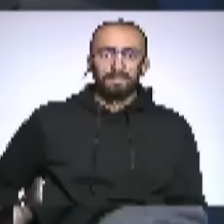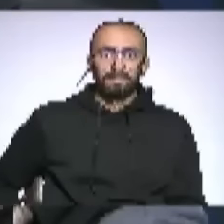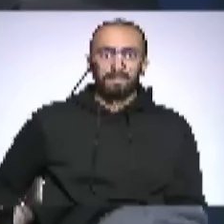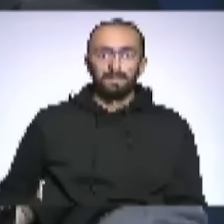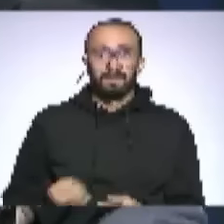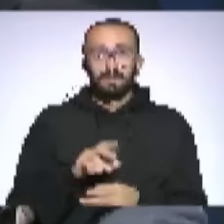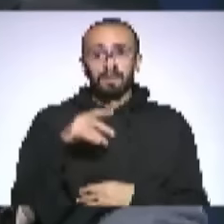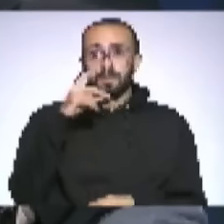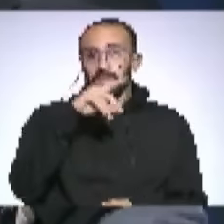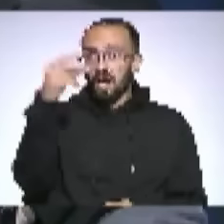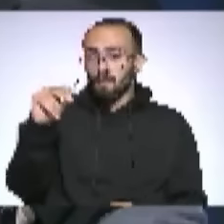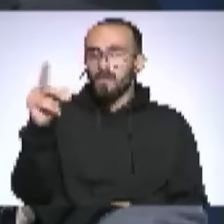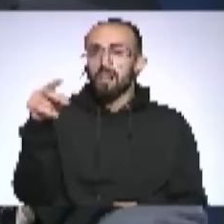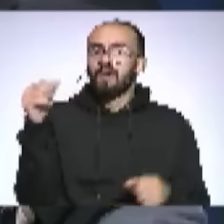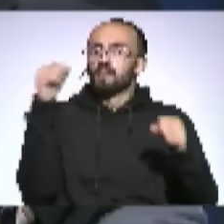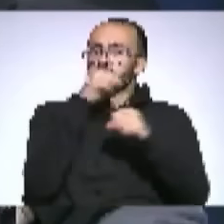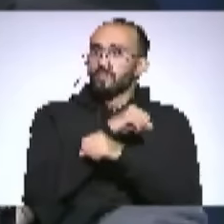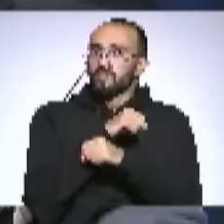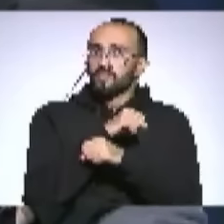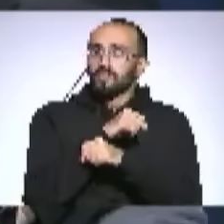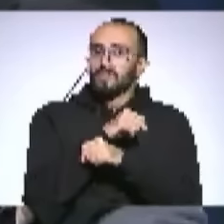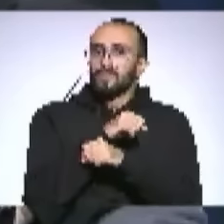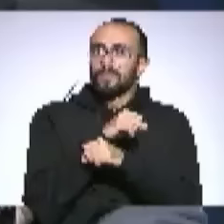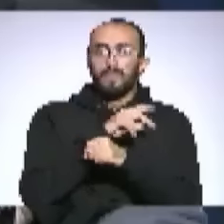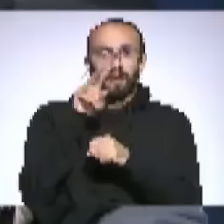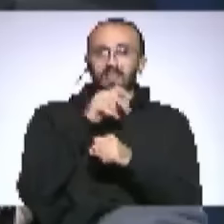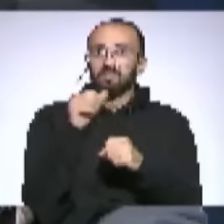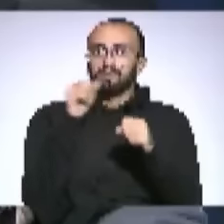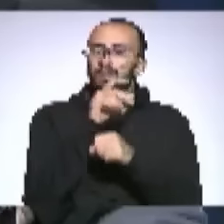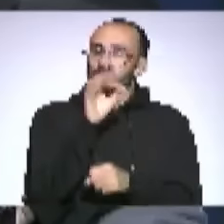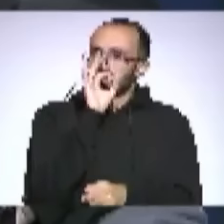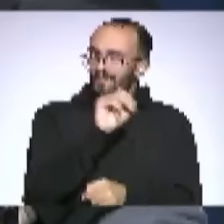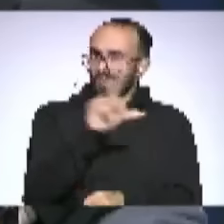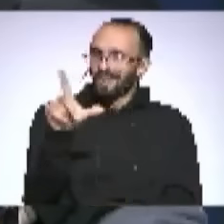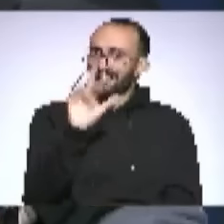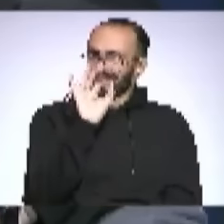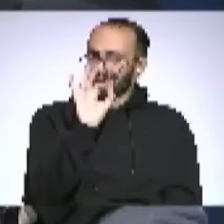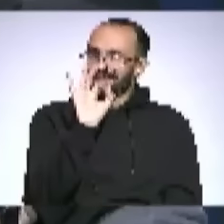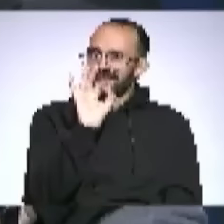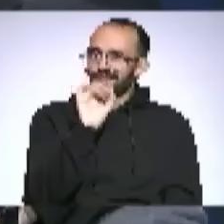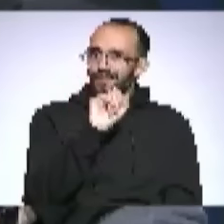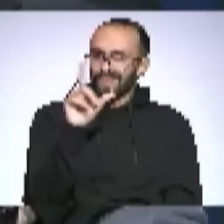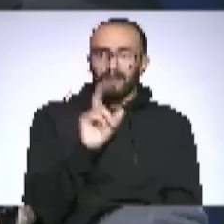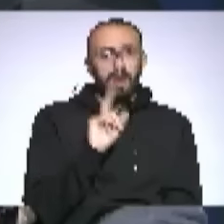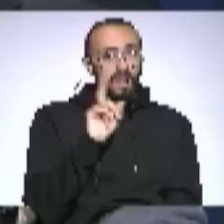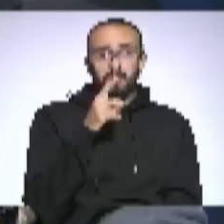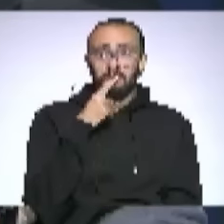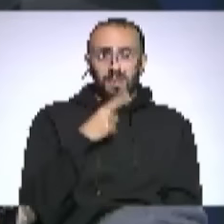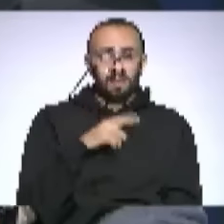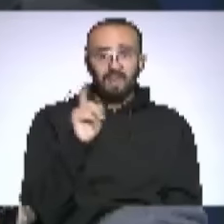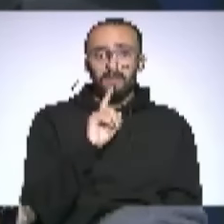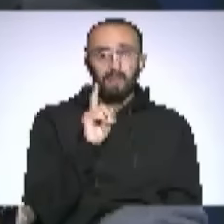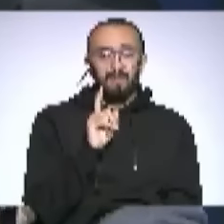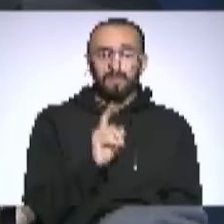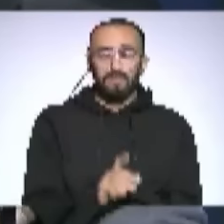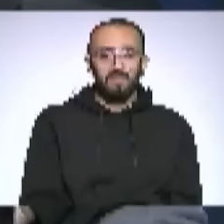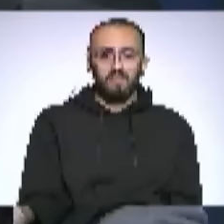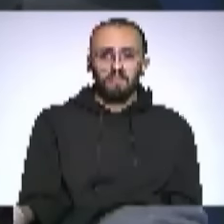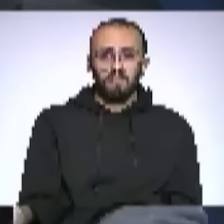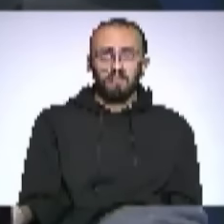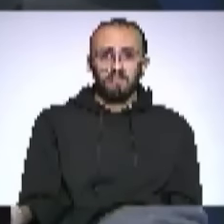بعض ولا ضربتها تقصد ده احنا اللي اعدينا على بعض بس بتجملها يعني شويه لا لا لالا ان ضربتها